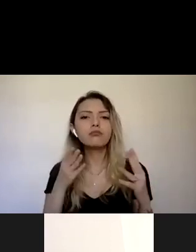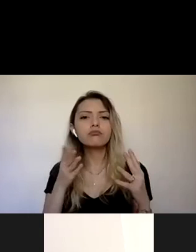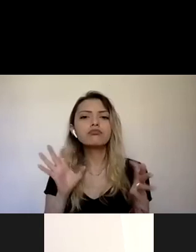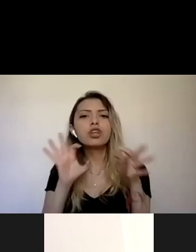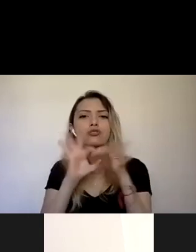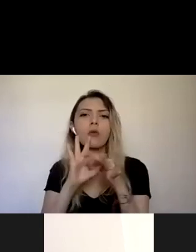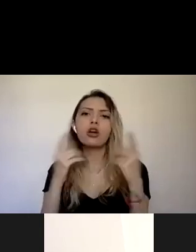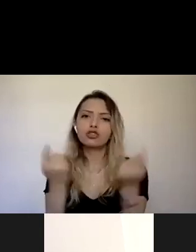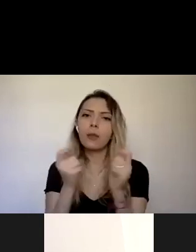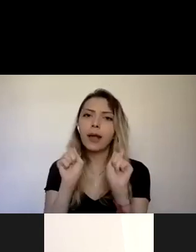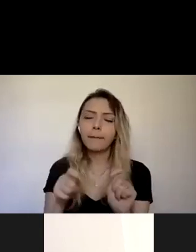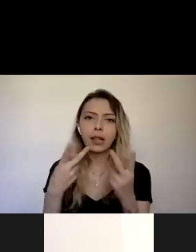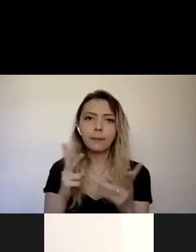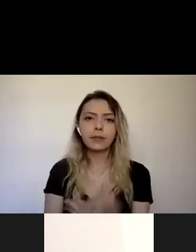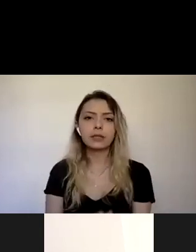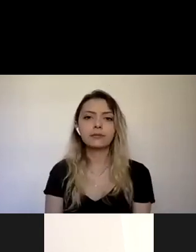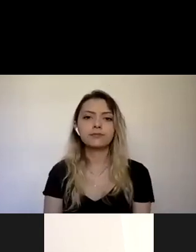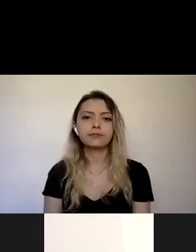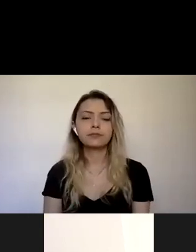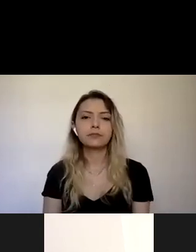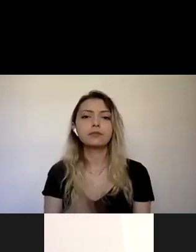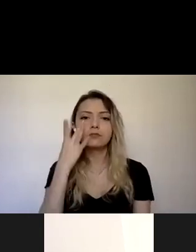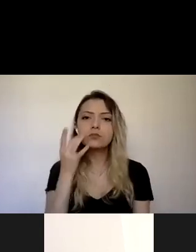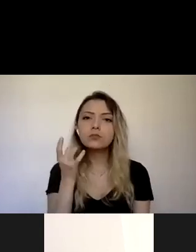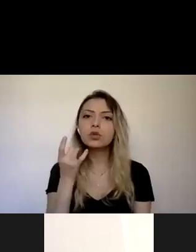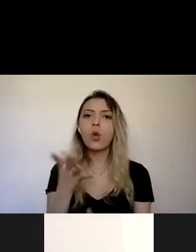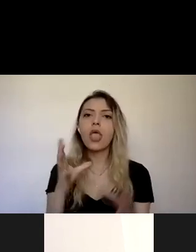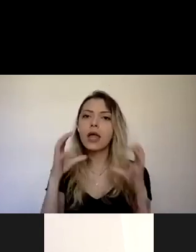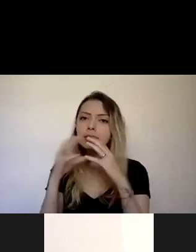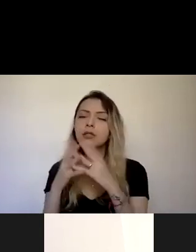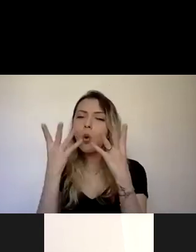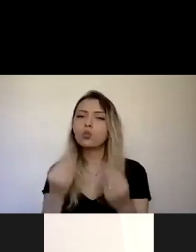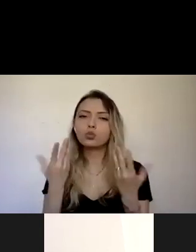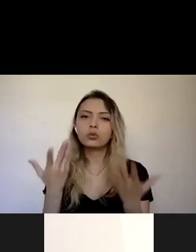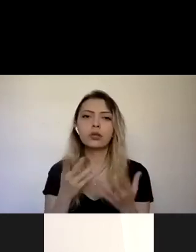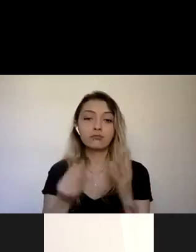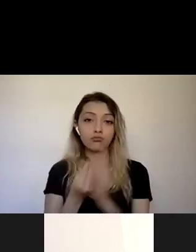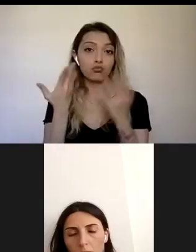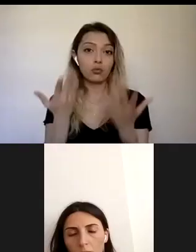de. Yani gösterge seti, insan hakları gösterge seti oluşturulabilir.